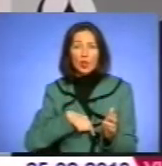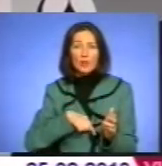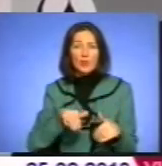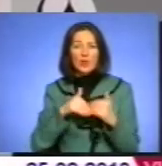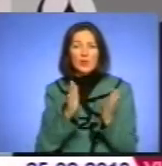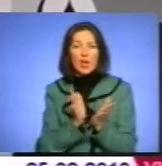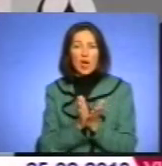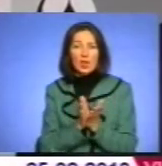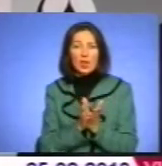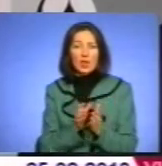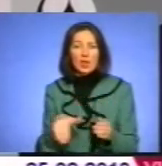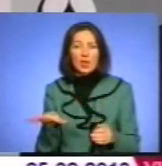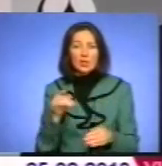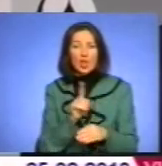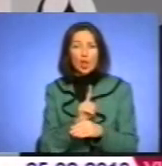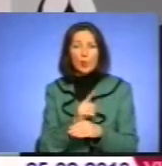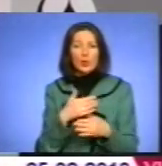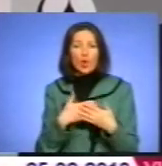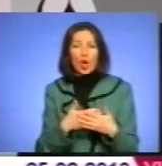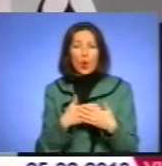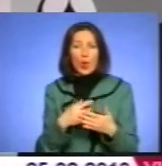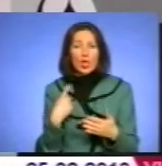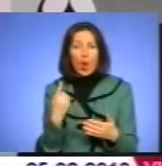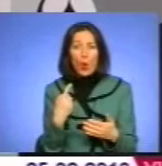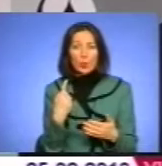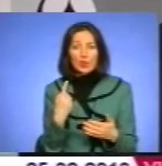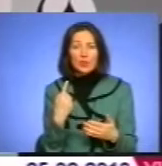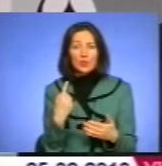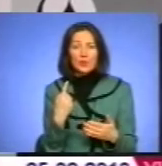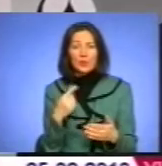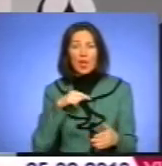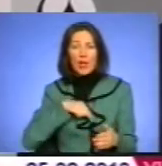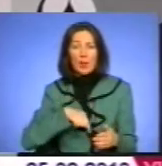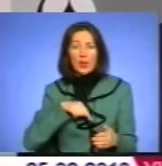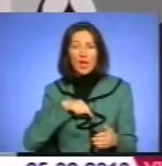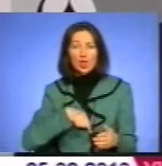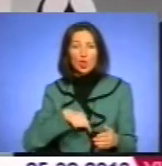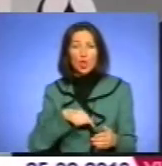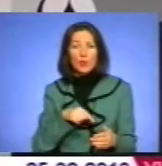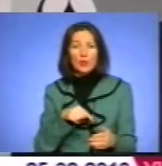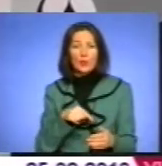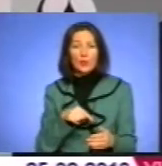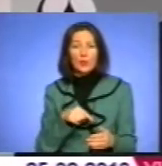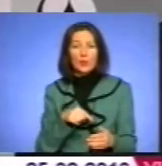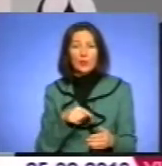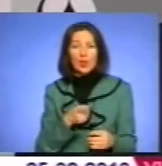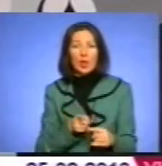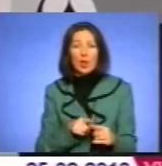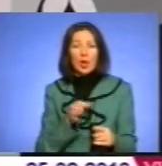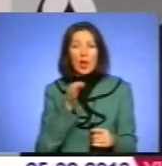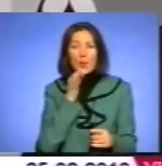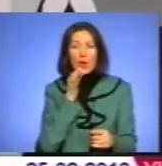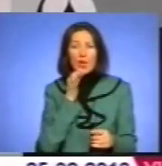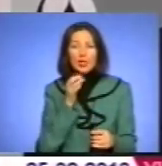взагалі цілої Тернопільської громади області, настроєм на якраз прихильність